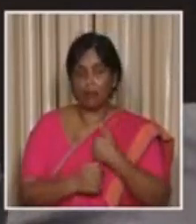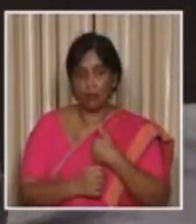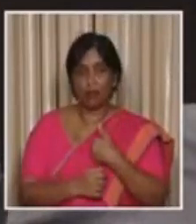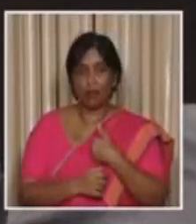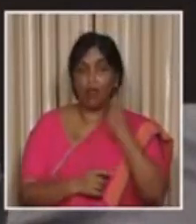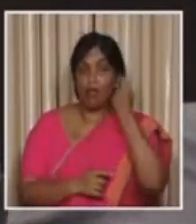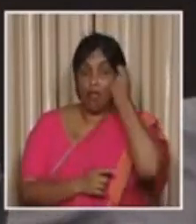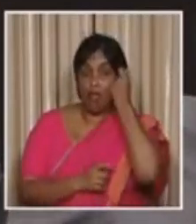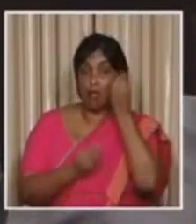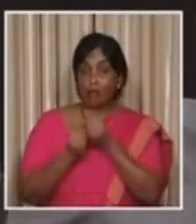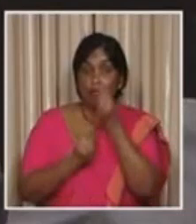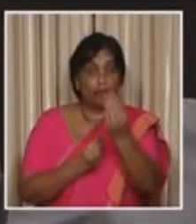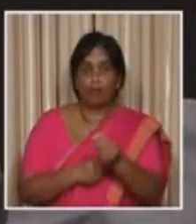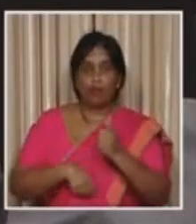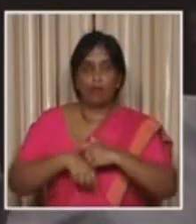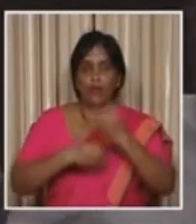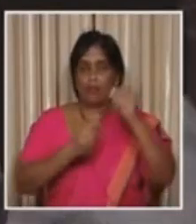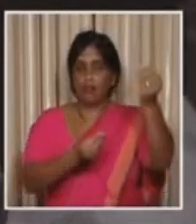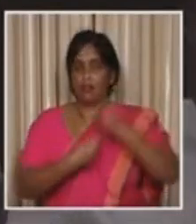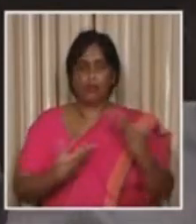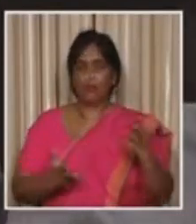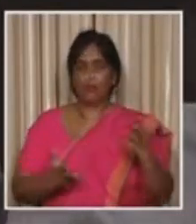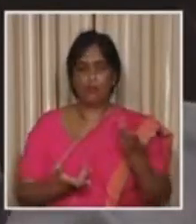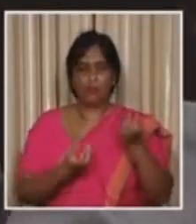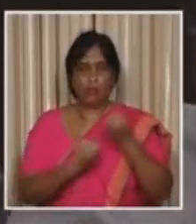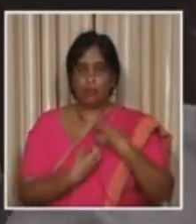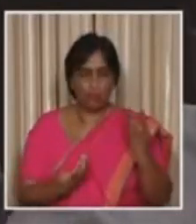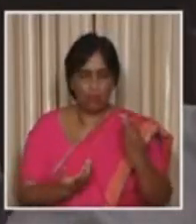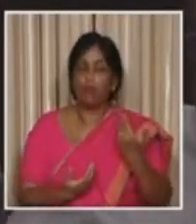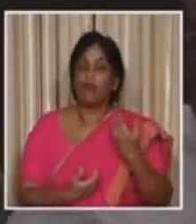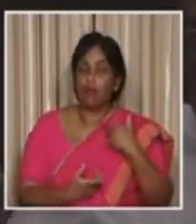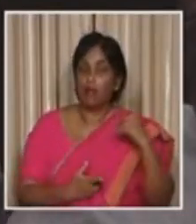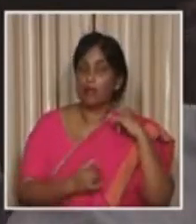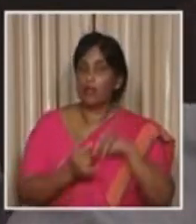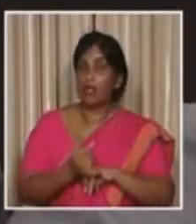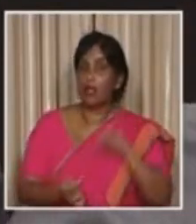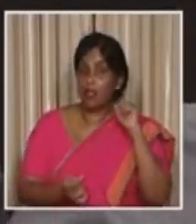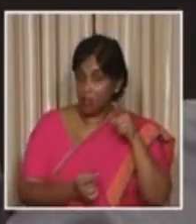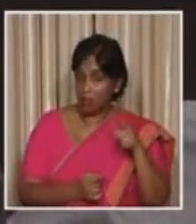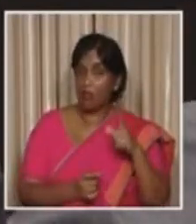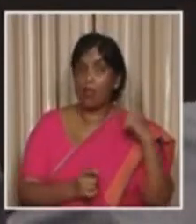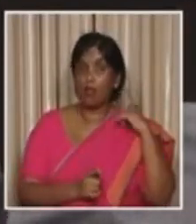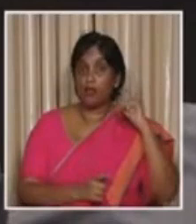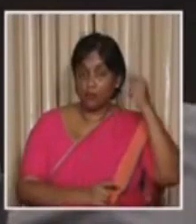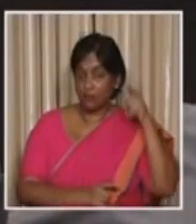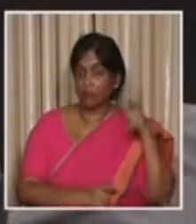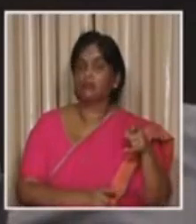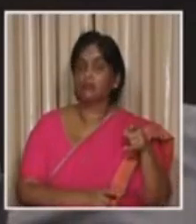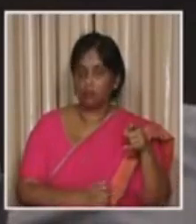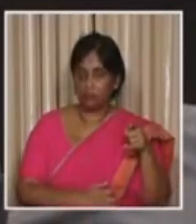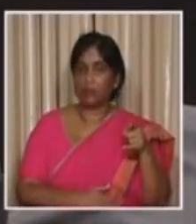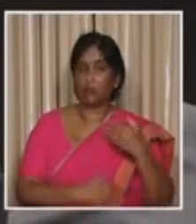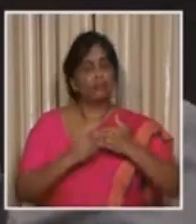මාහට අදහස් දැක්වීමේ අවස්ථාවද ලබා නොදෙන අතර නුදුන් අතර ආරක්ෂක ලේකම්වරයා සහ හමුදාපතිවරයා